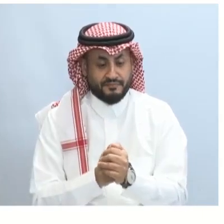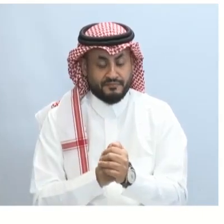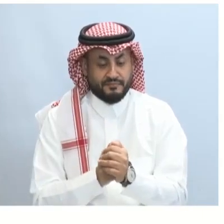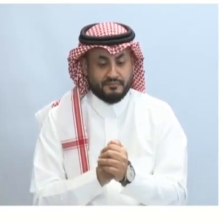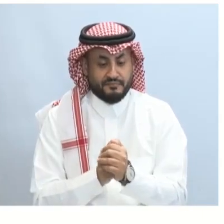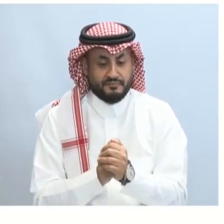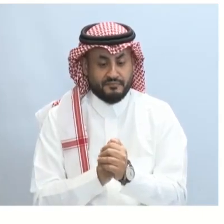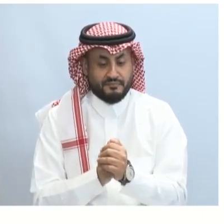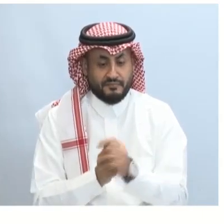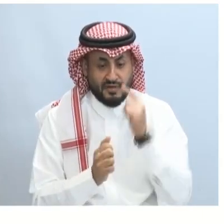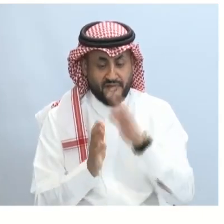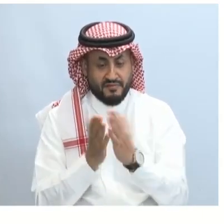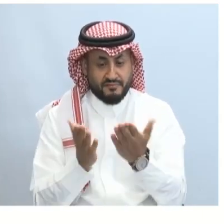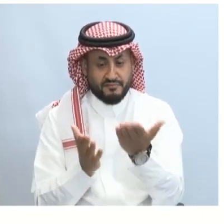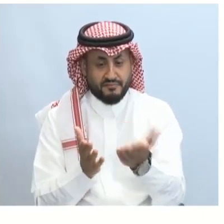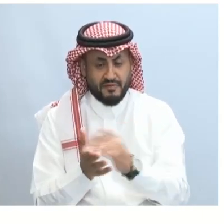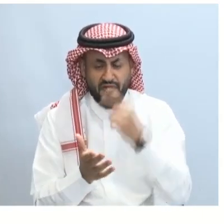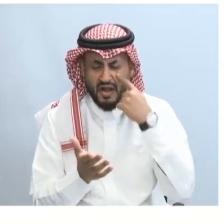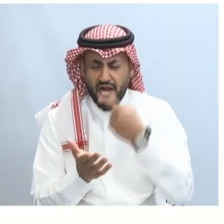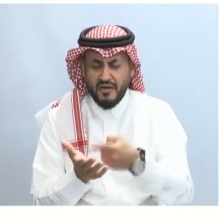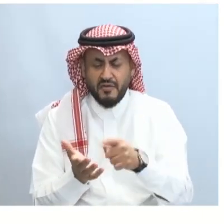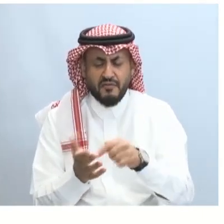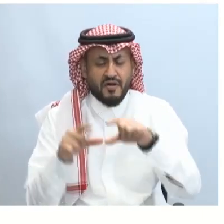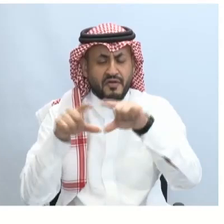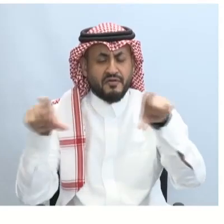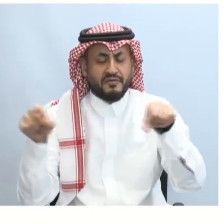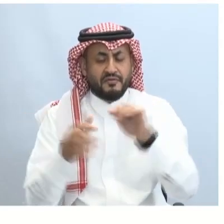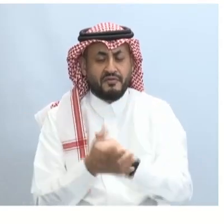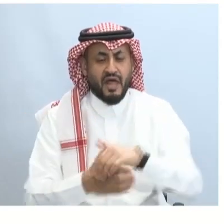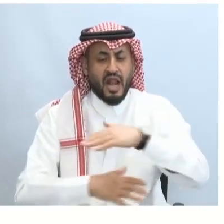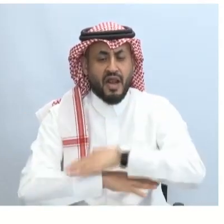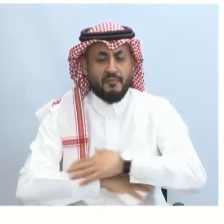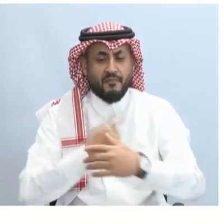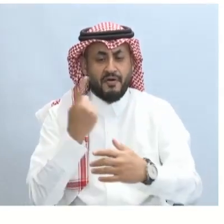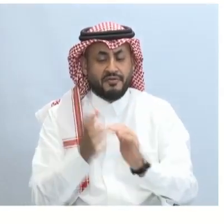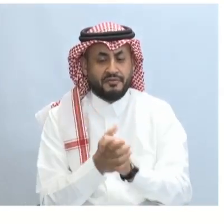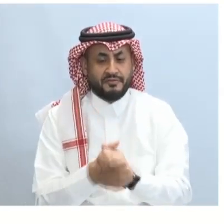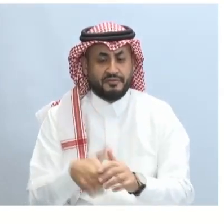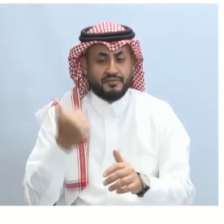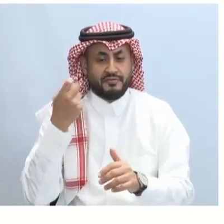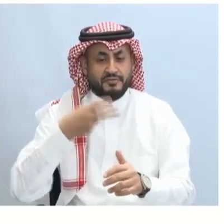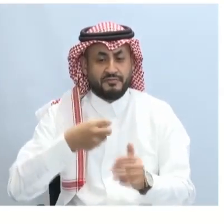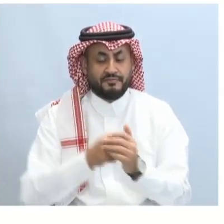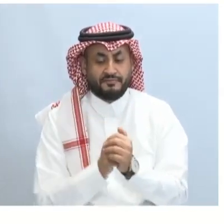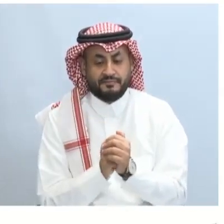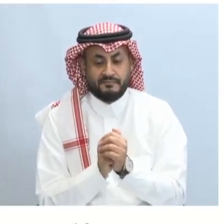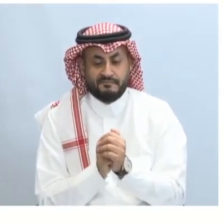الفارس نفتح عليها ونبحث عن موضوع الدرس وهو الاداب واحد في صفحتي 26